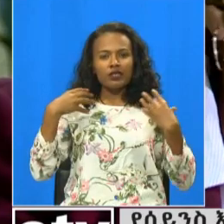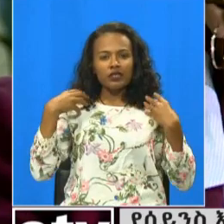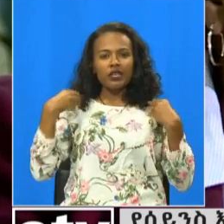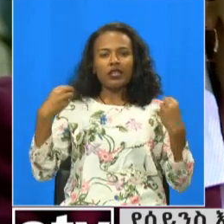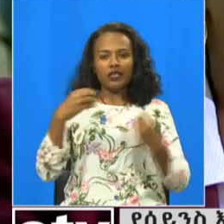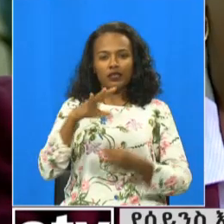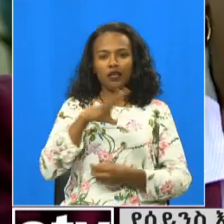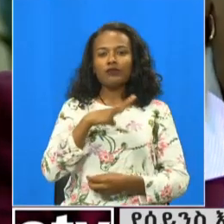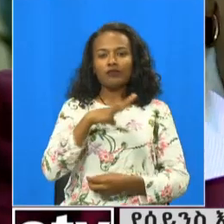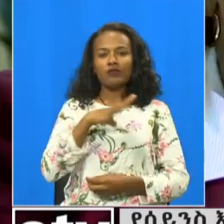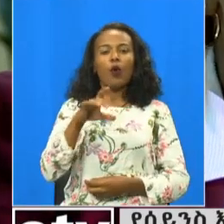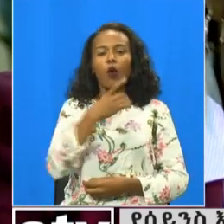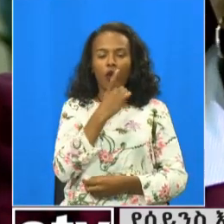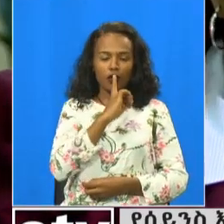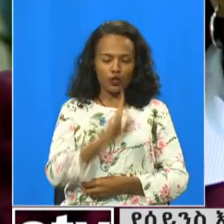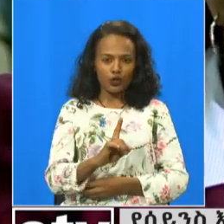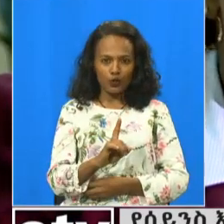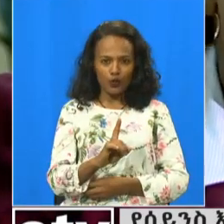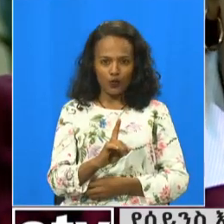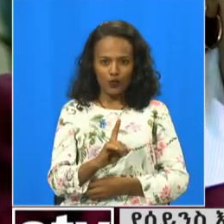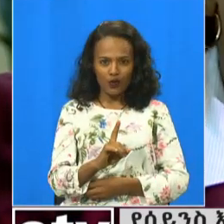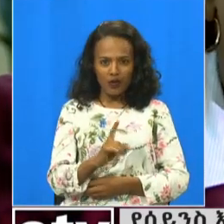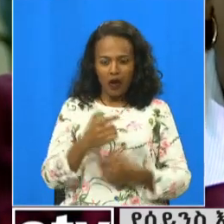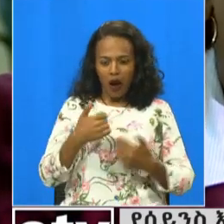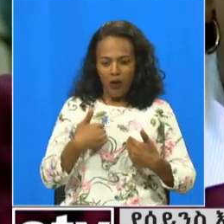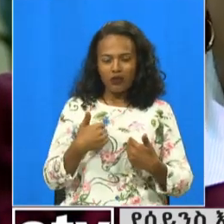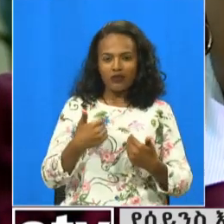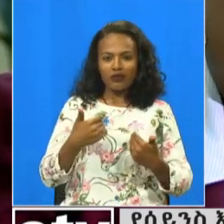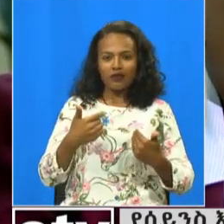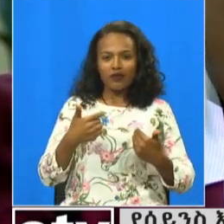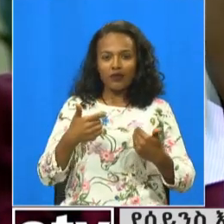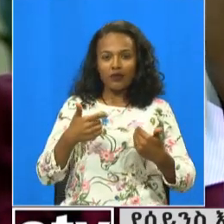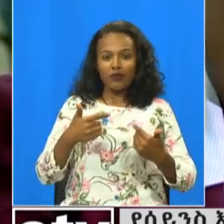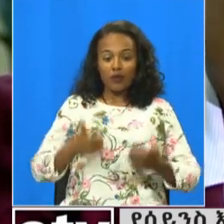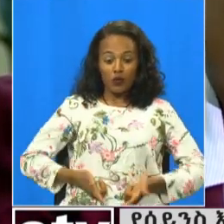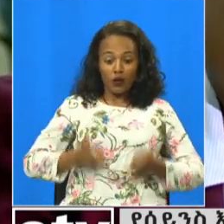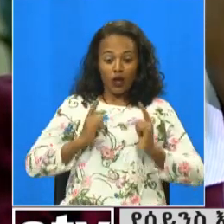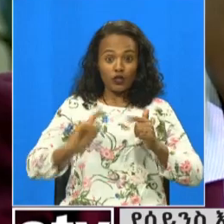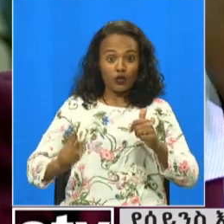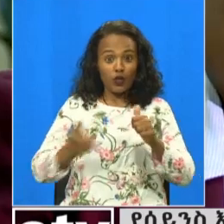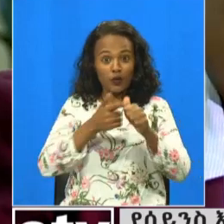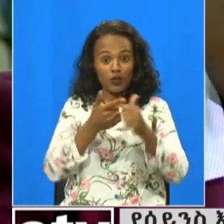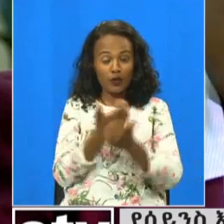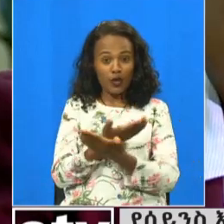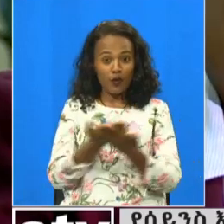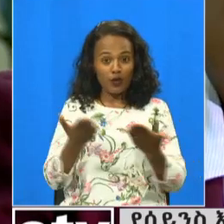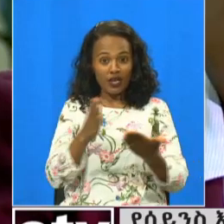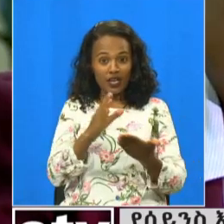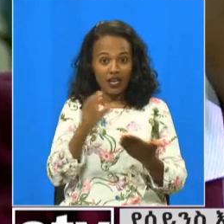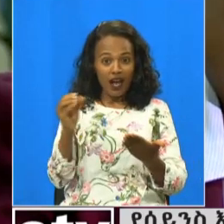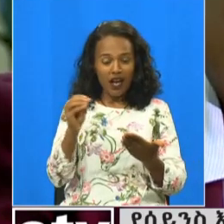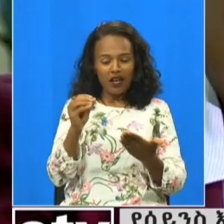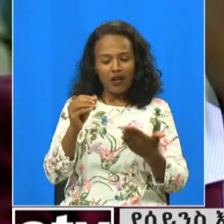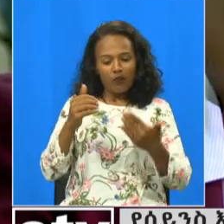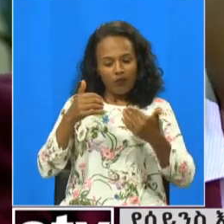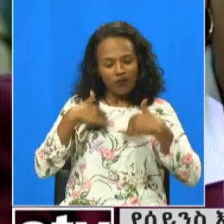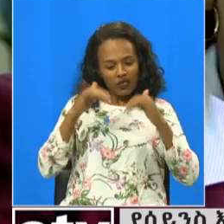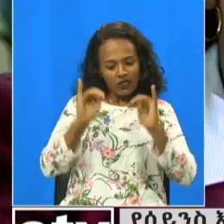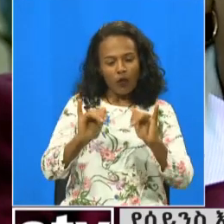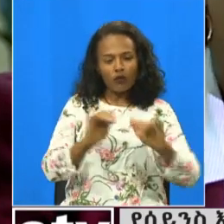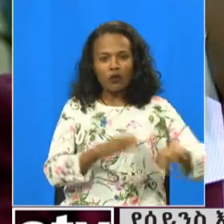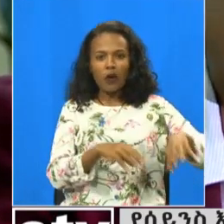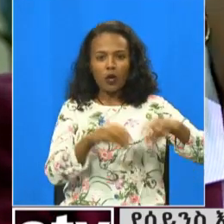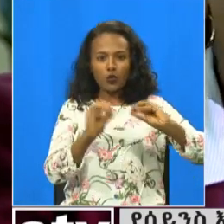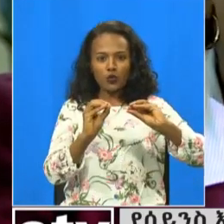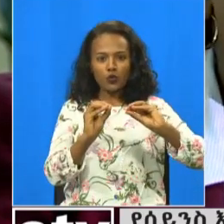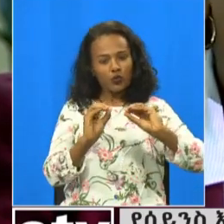ደህንነታችንና ጤንነታችን አሁን ሰርቫይቫል ነው መጀመሪያው እንትና በያሉበት ተማሪዎችም